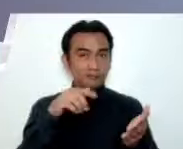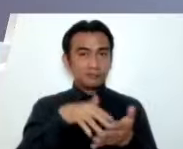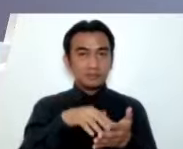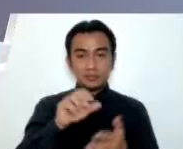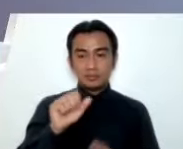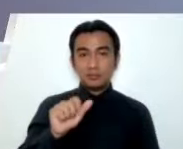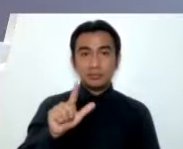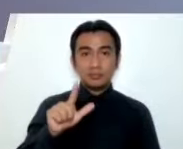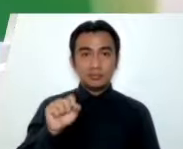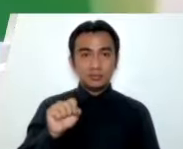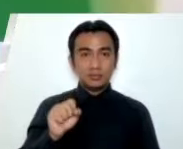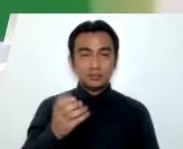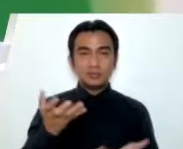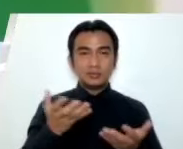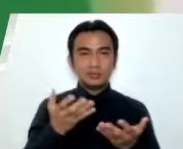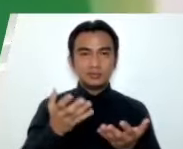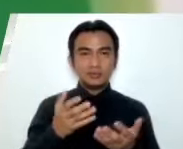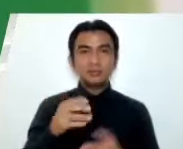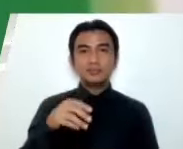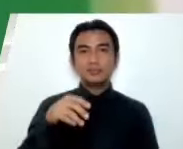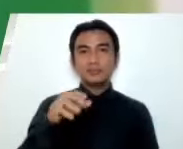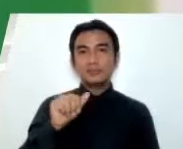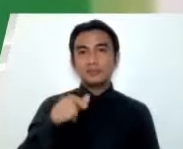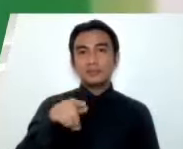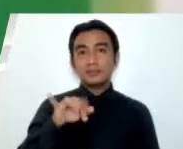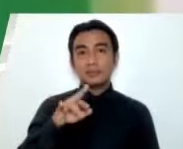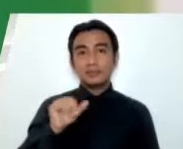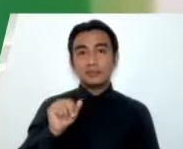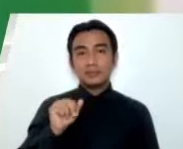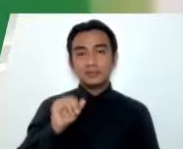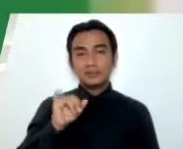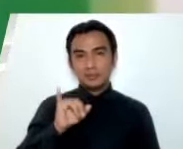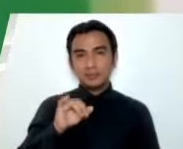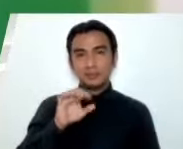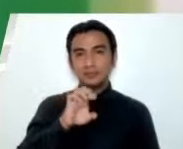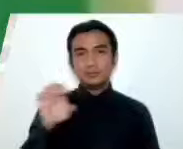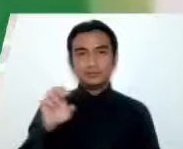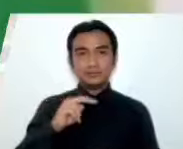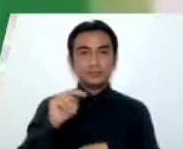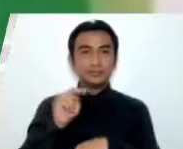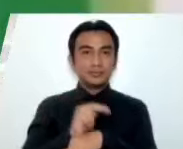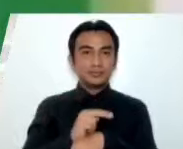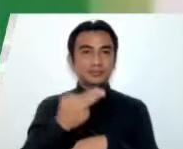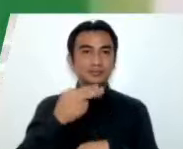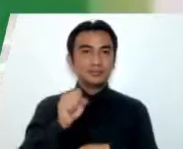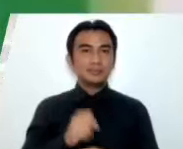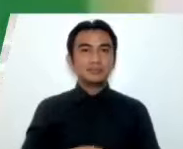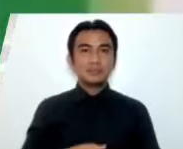National High School. Kapag pagka-enroll niya, gusto niya kagad-agad, papasok na siya.